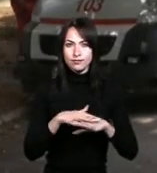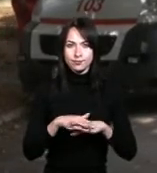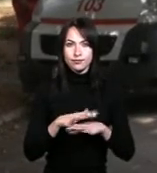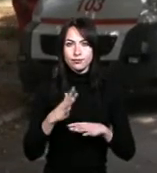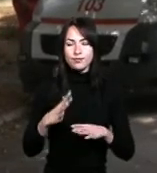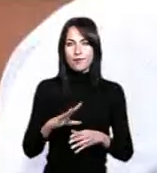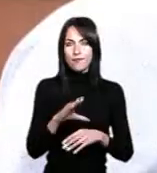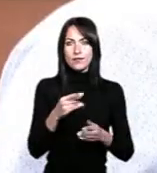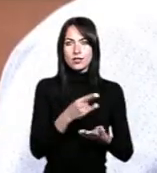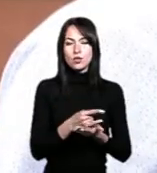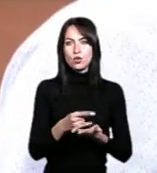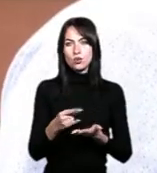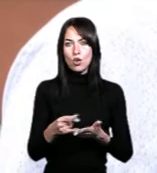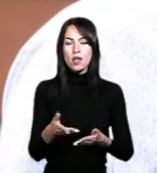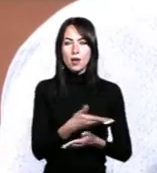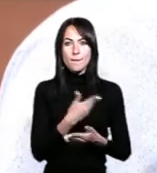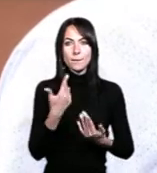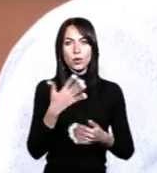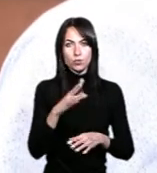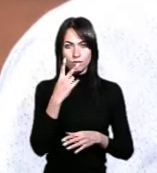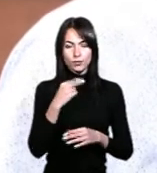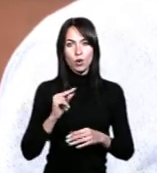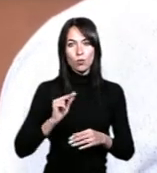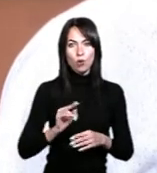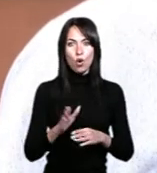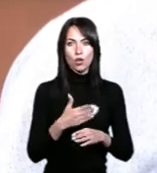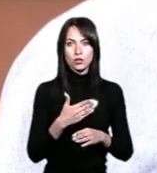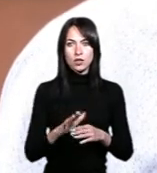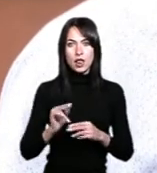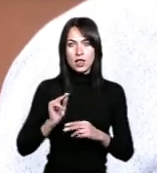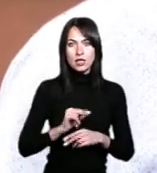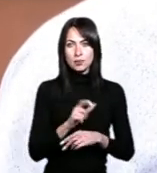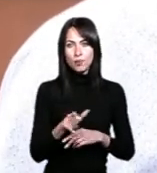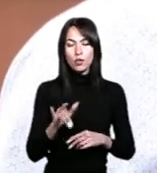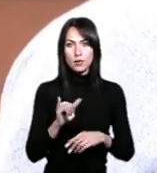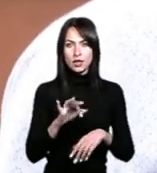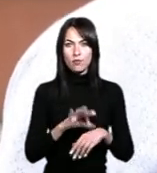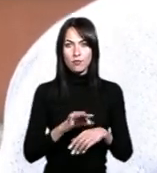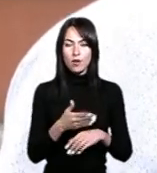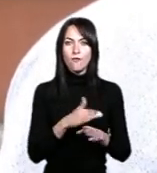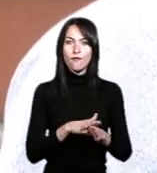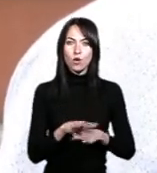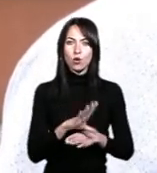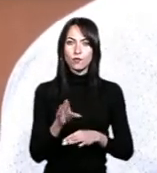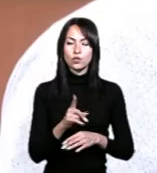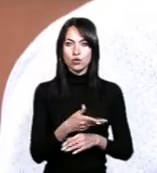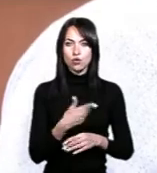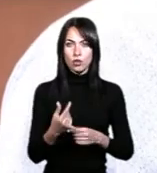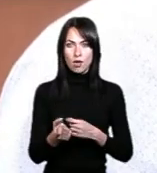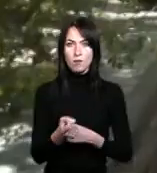вони тут усі стоять. Ми освоїли роботу, розділили потоки співробітників та пацієнтів. Виконуємо все, що нам